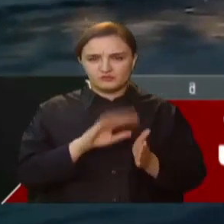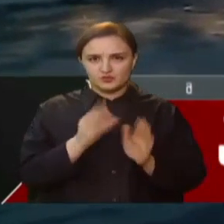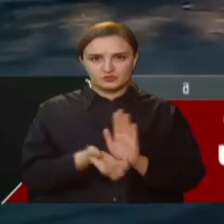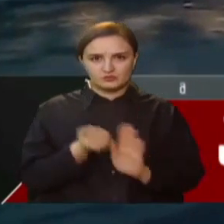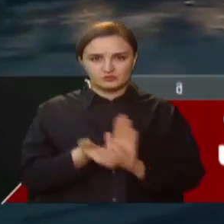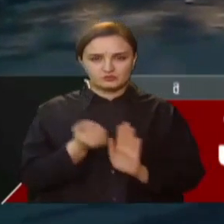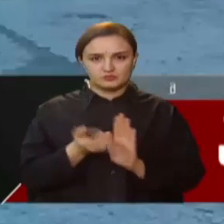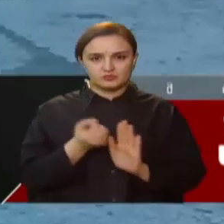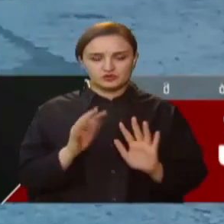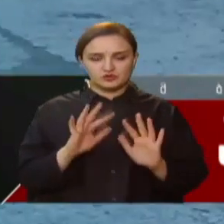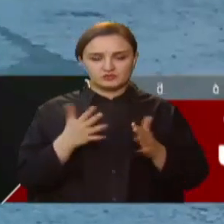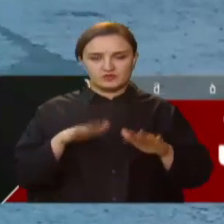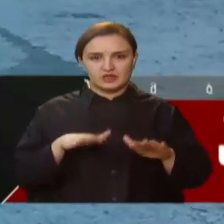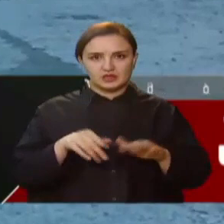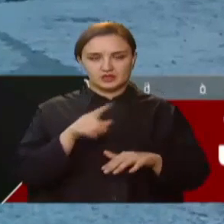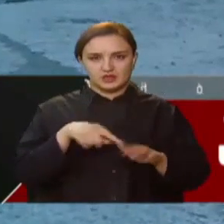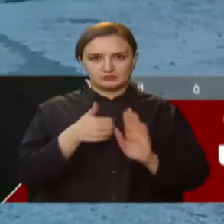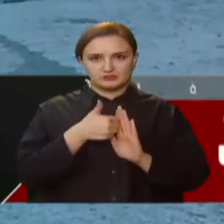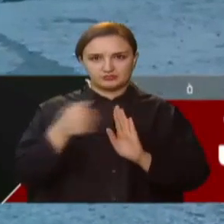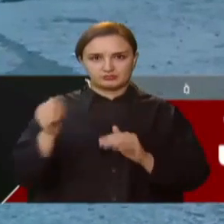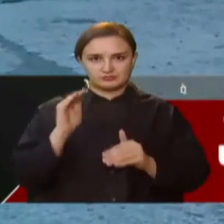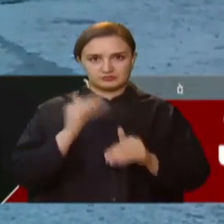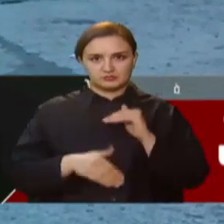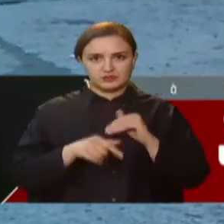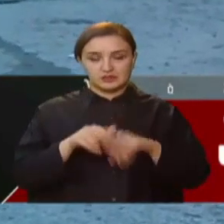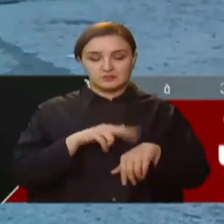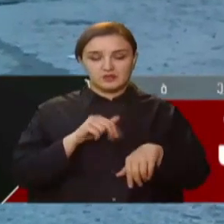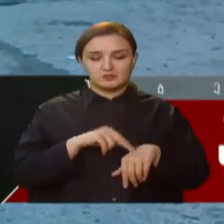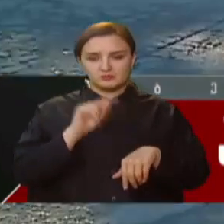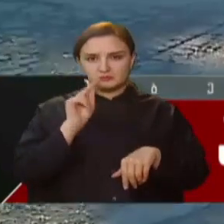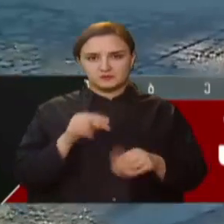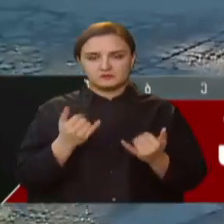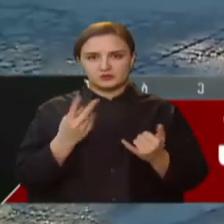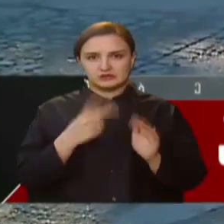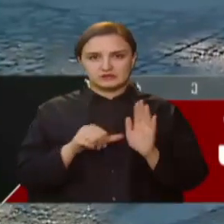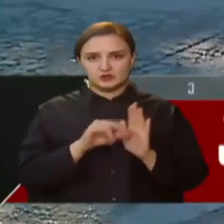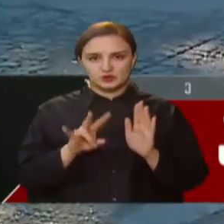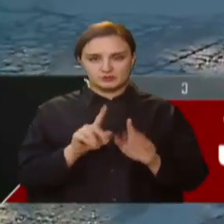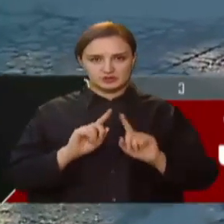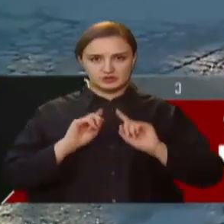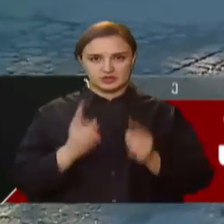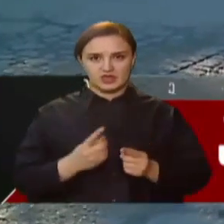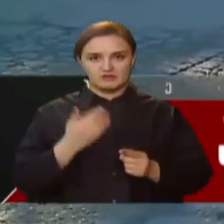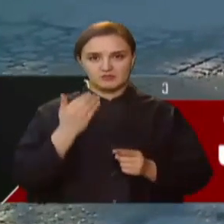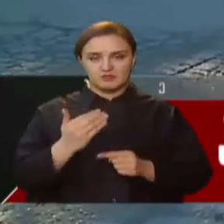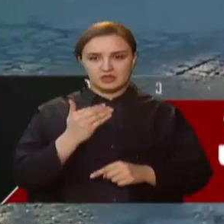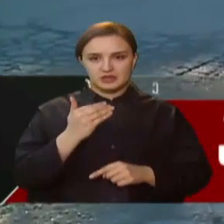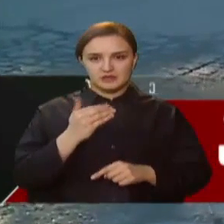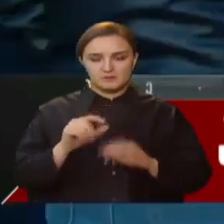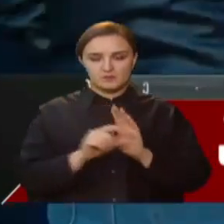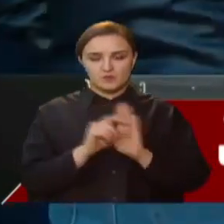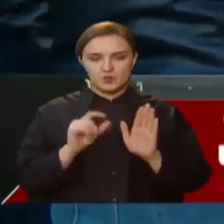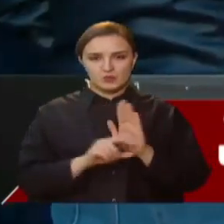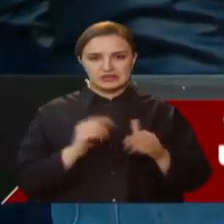და შემთხვევის ადგილიდან მიიმალნენ. სამართალ დამცავებმა ბრალდებულები 26 ნოემბერს დააკავეს. მათთვის წარდგენილი